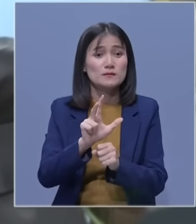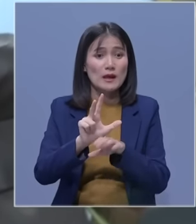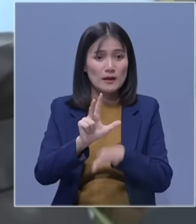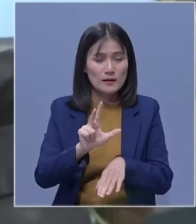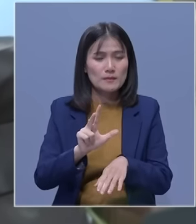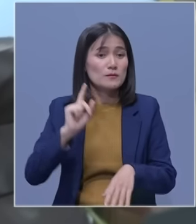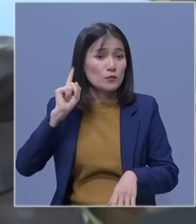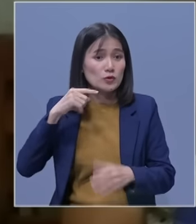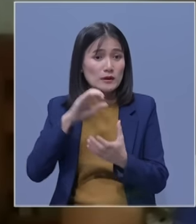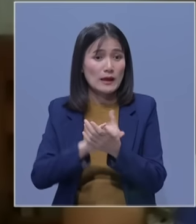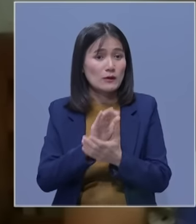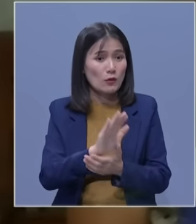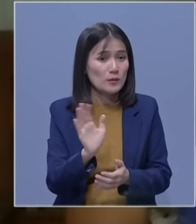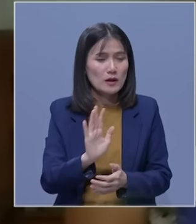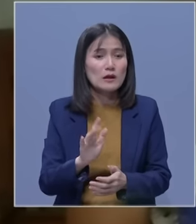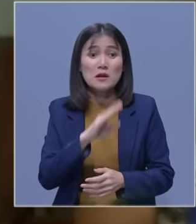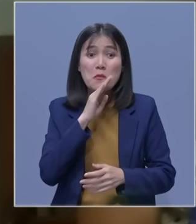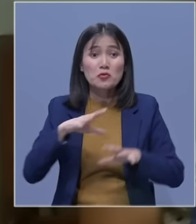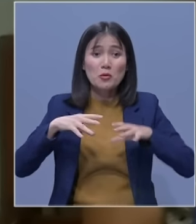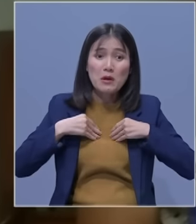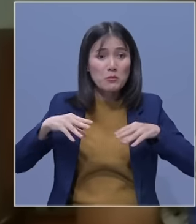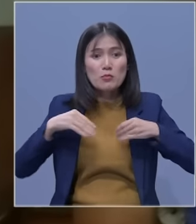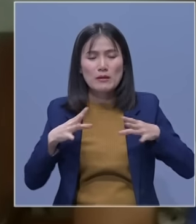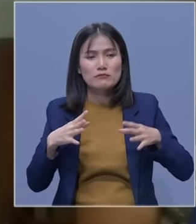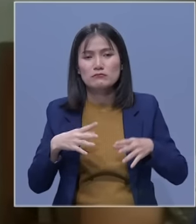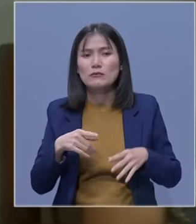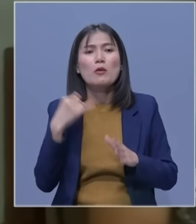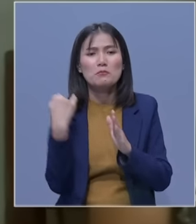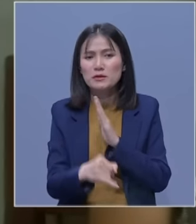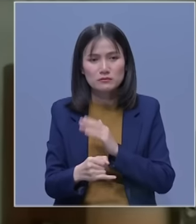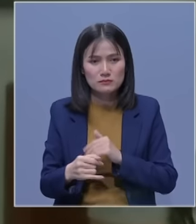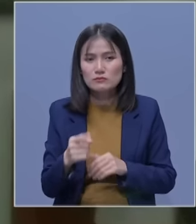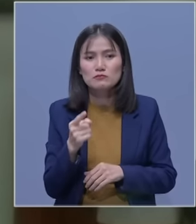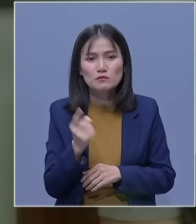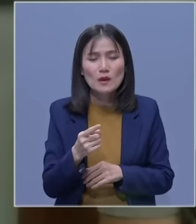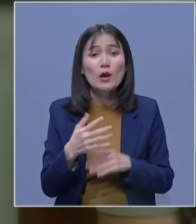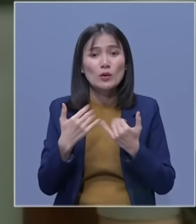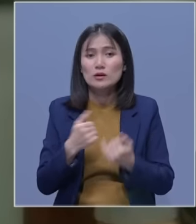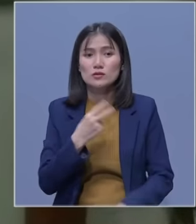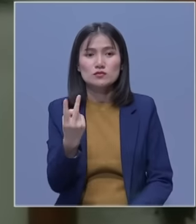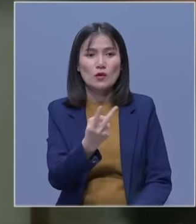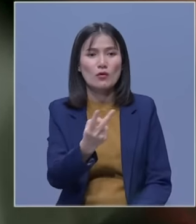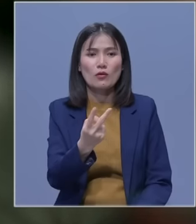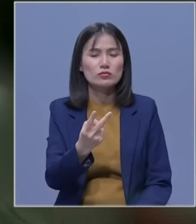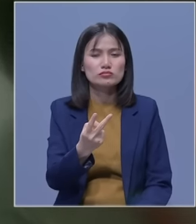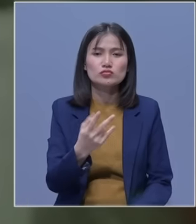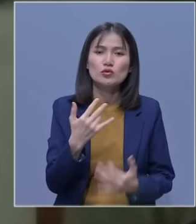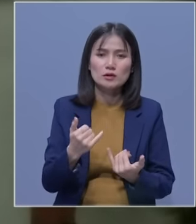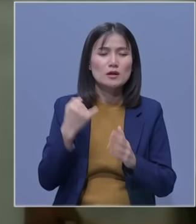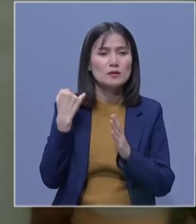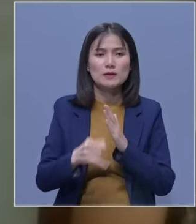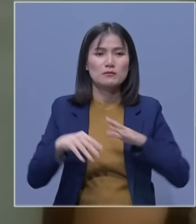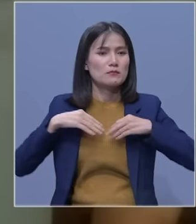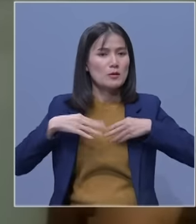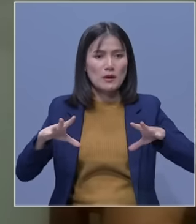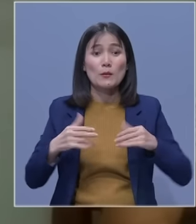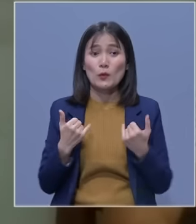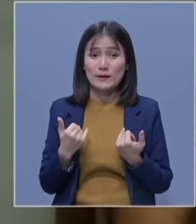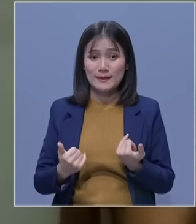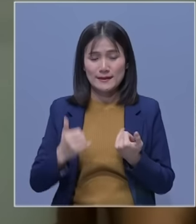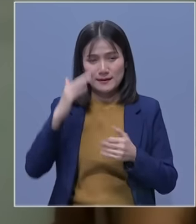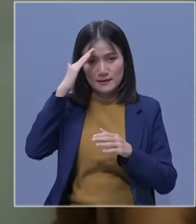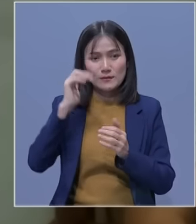นโดยเด็กนั้นจะยินยอมหรือไม่ก็ตามซึ่งจนถึงตอนนี้คือทั้งคู่เนี่ยปฏิเสธทุกข้อกล่าวหาเดี๋ยววันนี้ตำรวจ